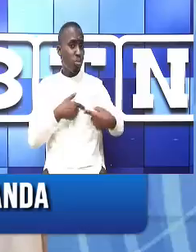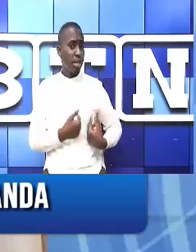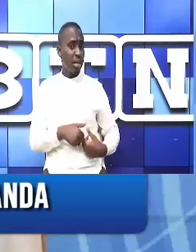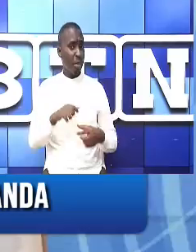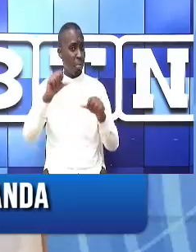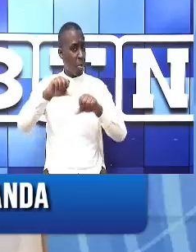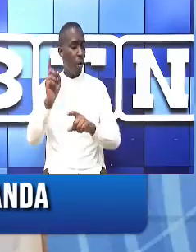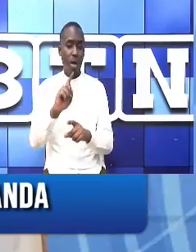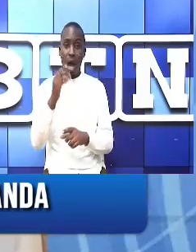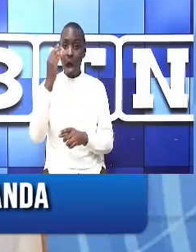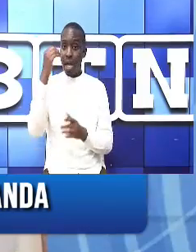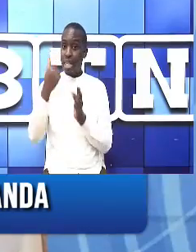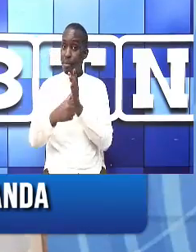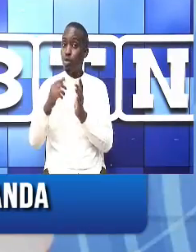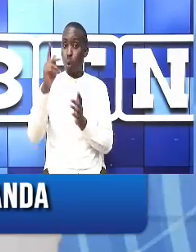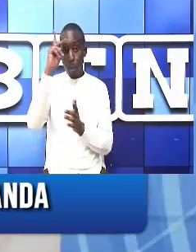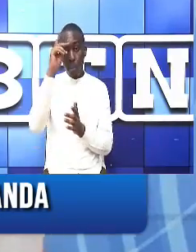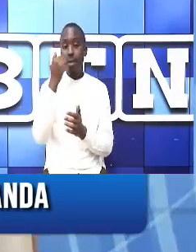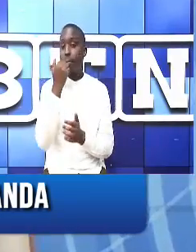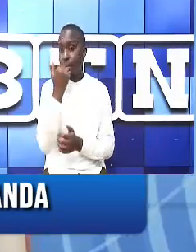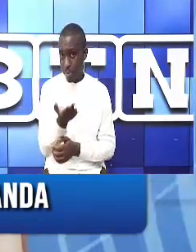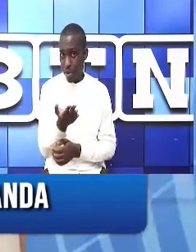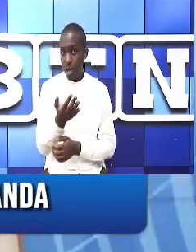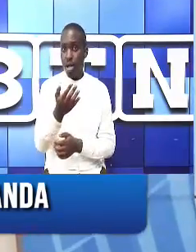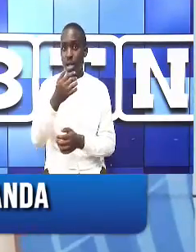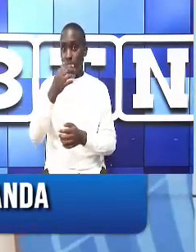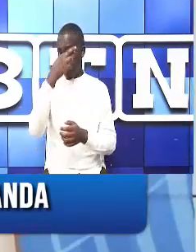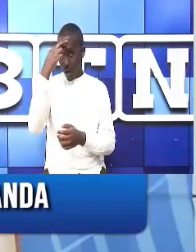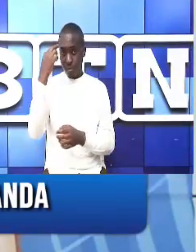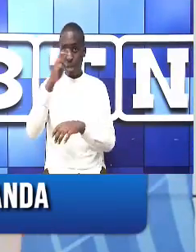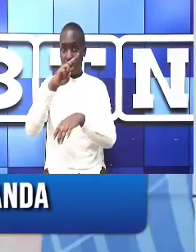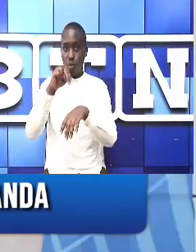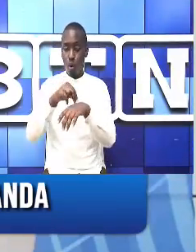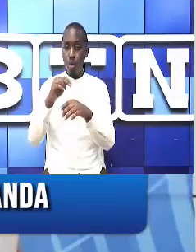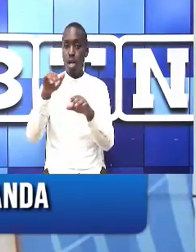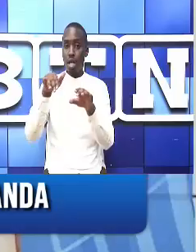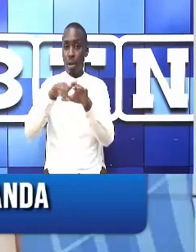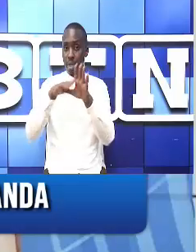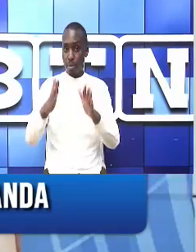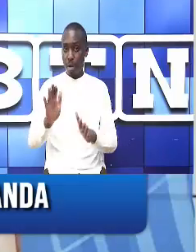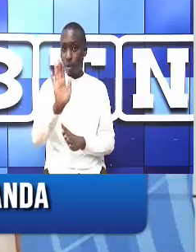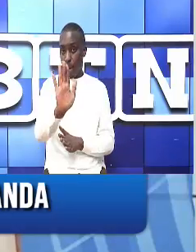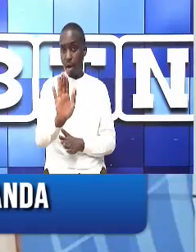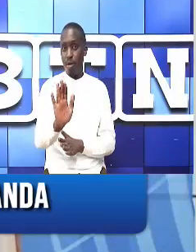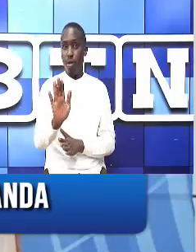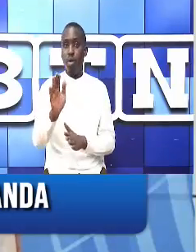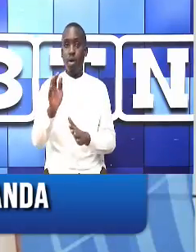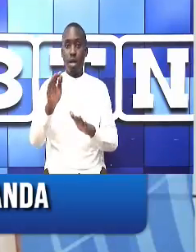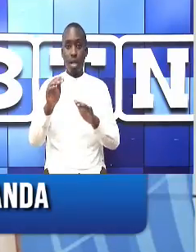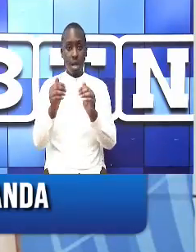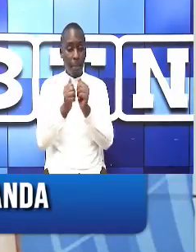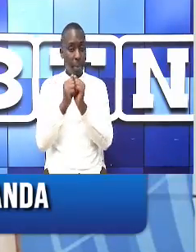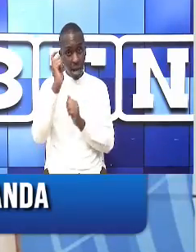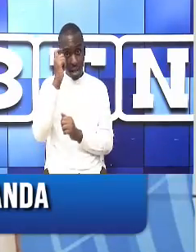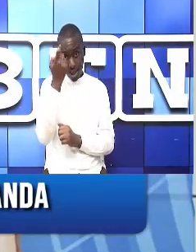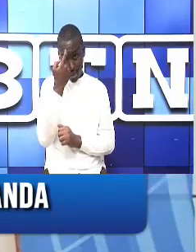bumenyi ubifiteho nicyo rero ni doro n'imiryango iyigize tubereyeho kwa mutire na leta cyangwa se